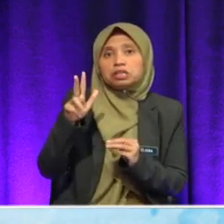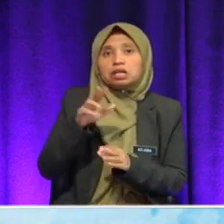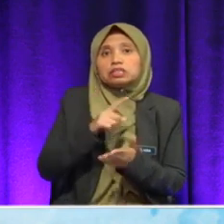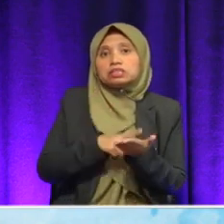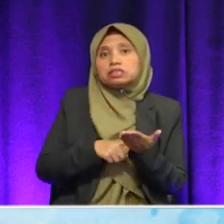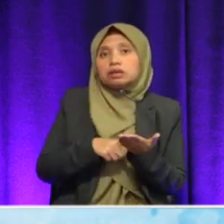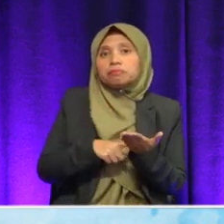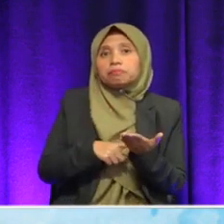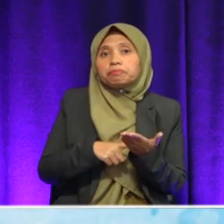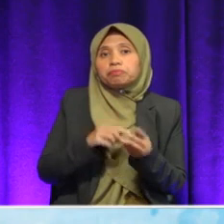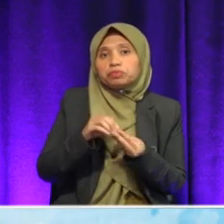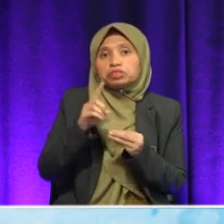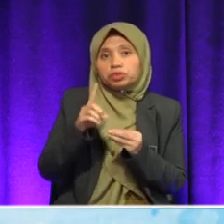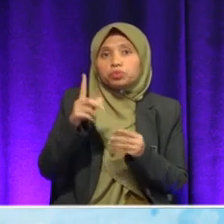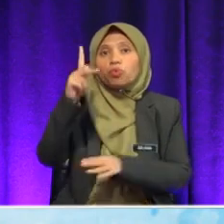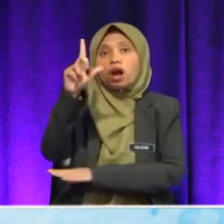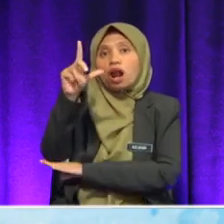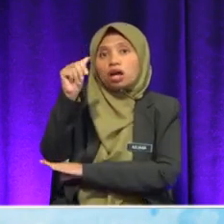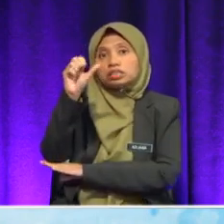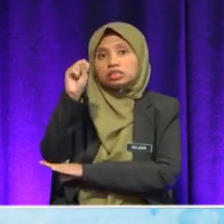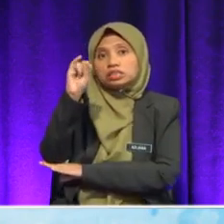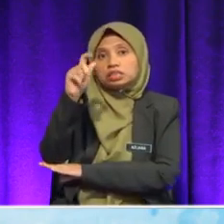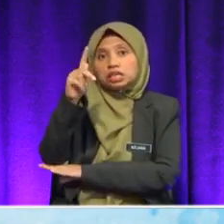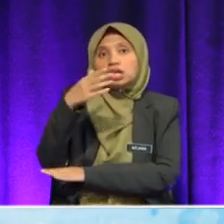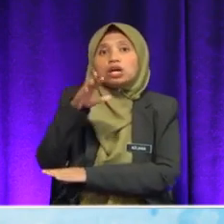yang pertama adalah terasi kedua